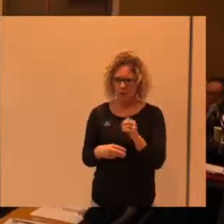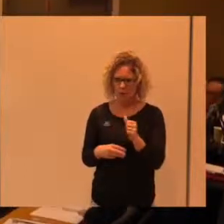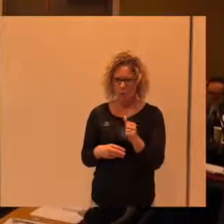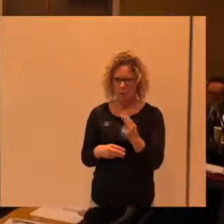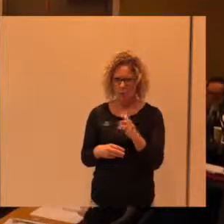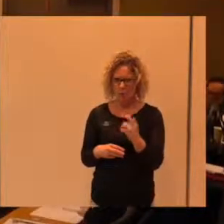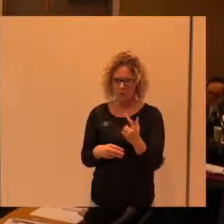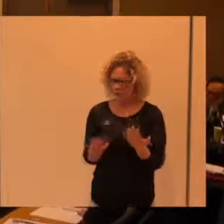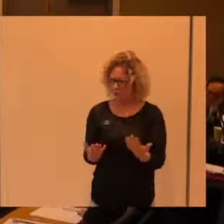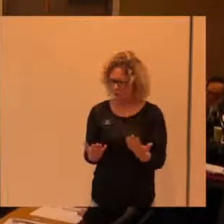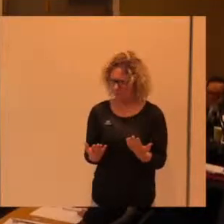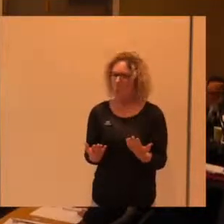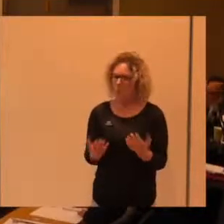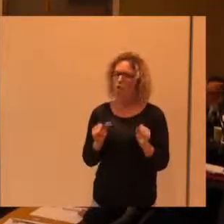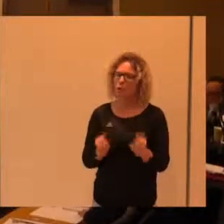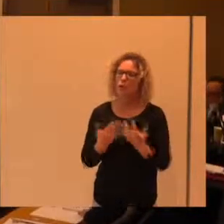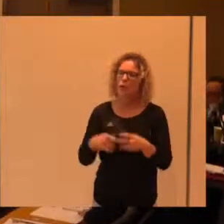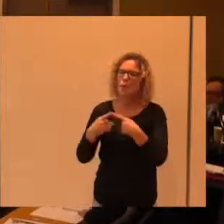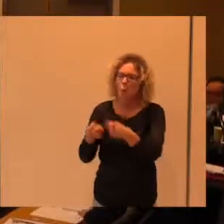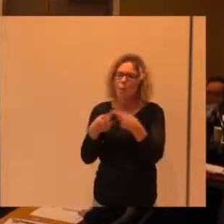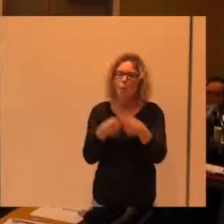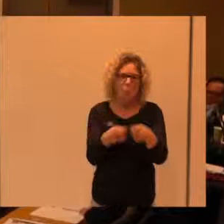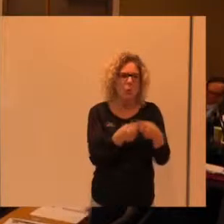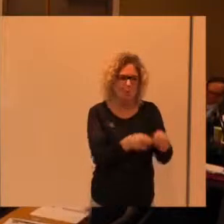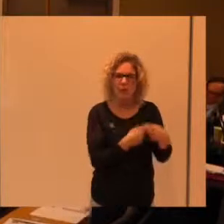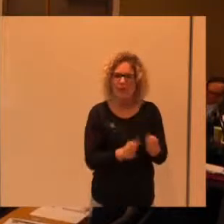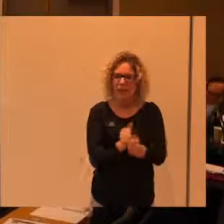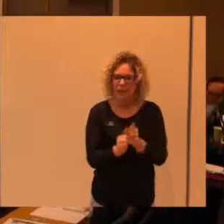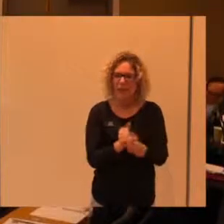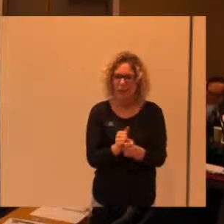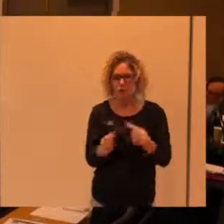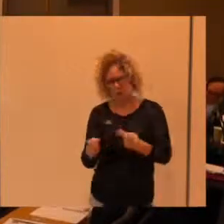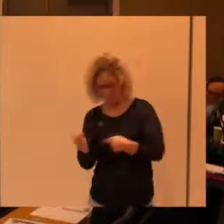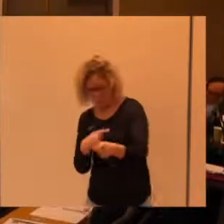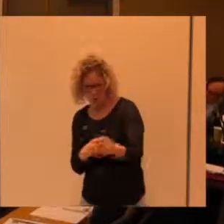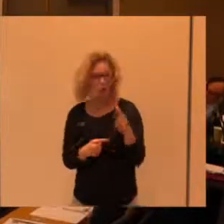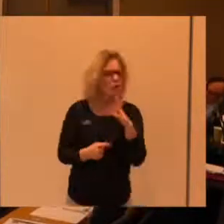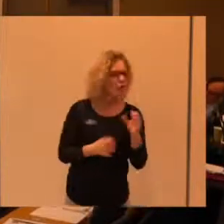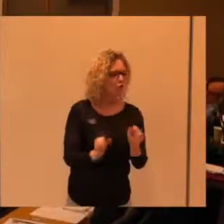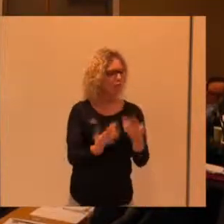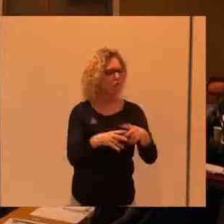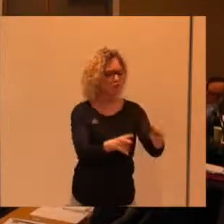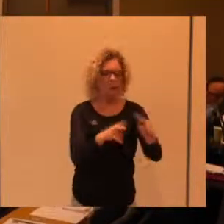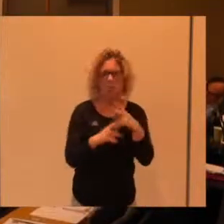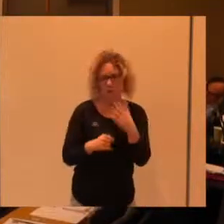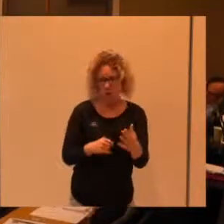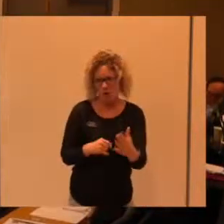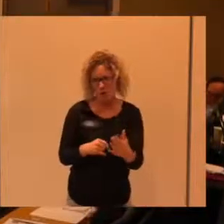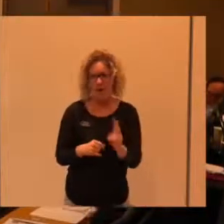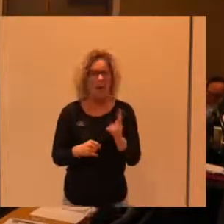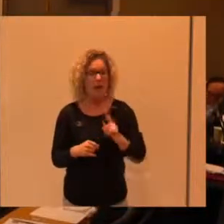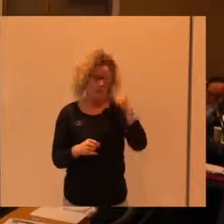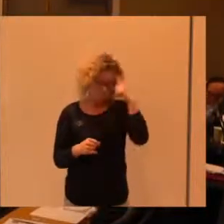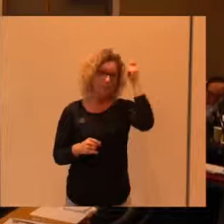helst ska det här fungera med olika apparater och när vi byter apparater och när vi kommer på nya sätt att